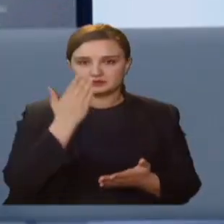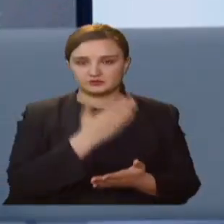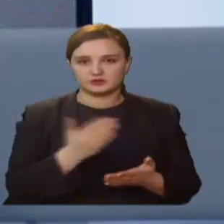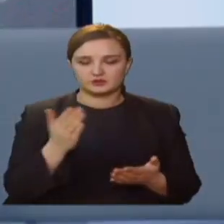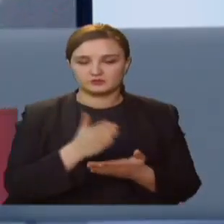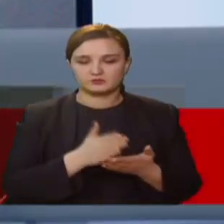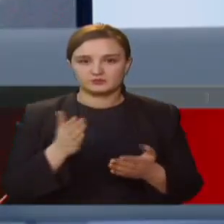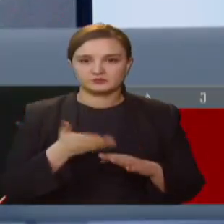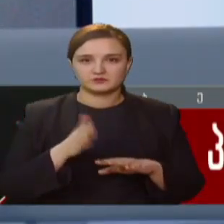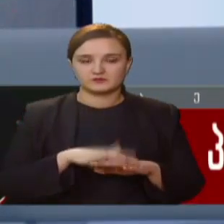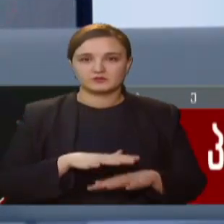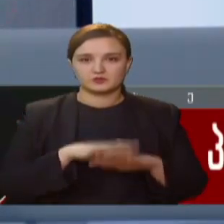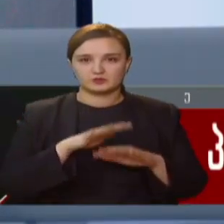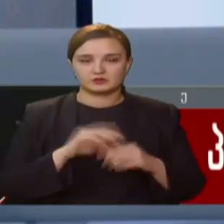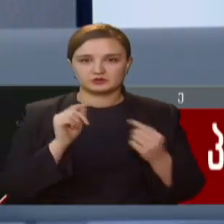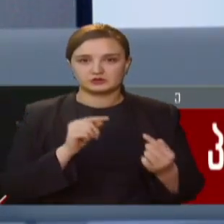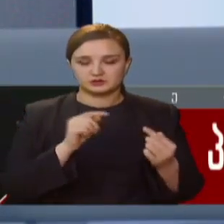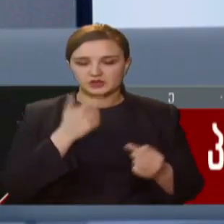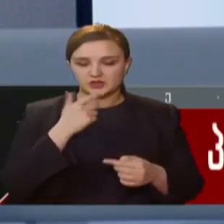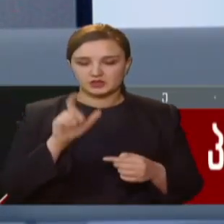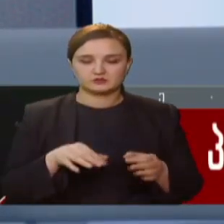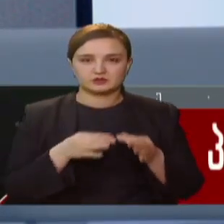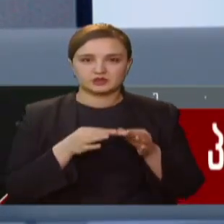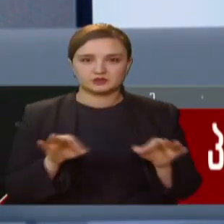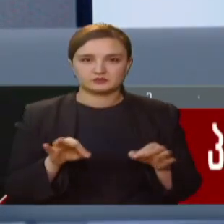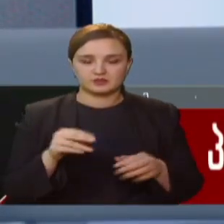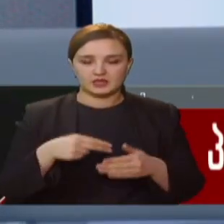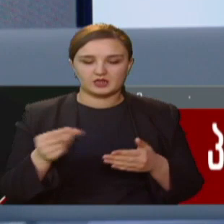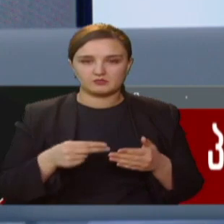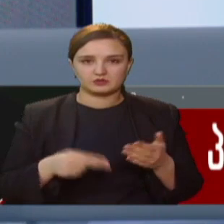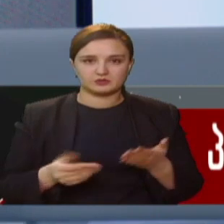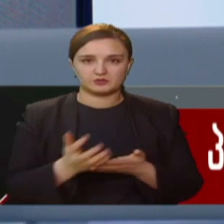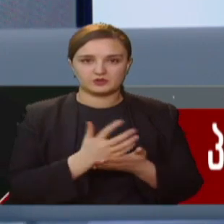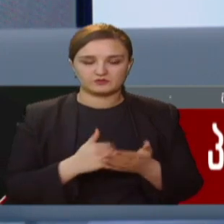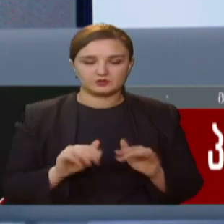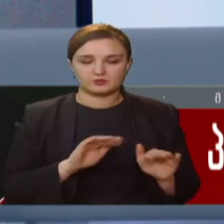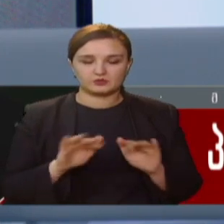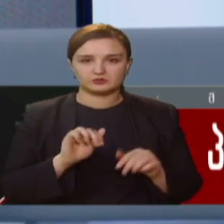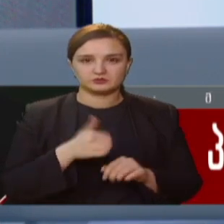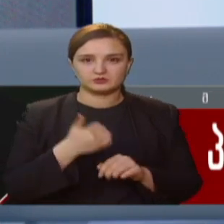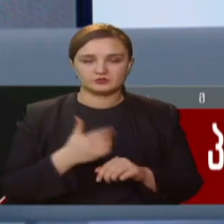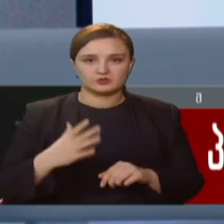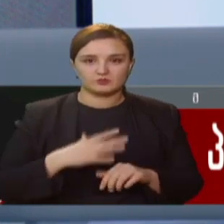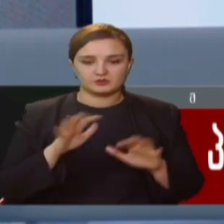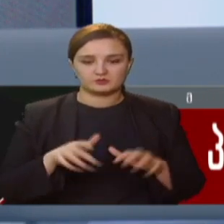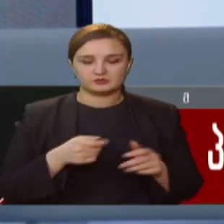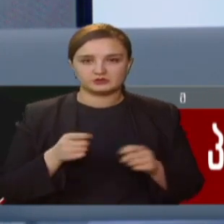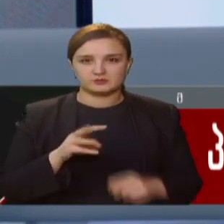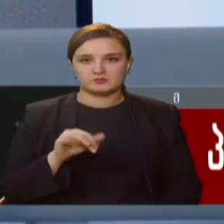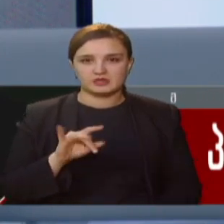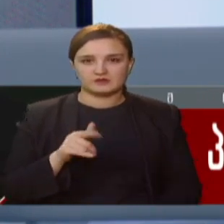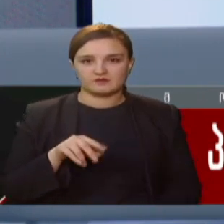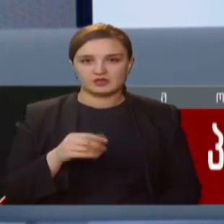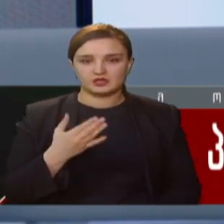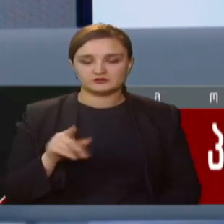საზოგადოების ნაწილის მწვავე პროტესტის ფონზე მიხელ სააკაშვილის გასათავისუფლებლად ხელმოწერები გროვდება. Პროცესს სათავეში ყოფილი პრეზიდენტი გიორგი მარგველაშვილი